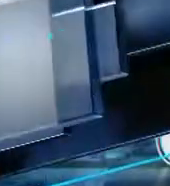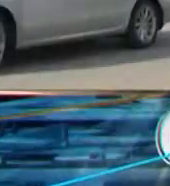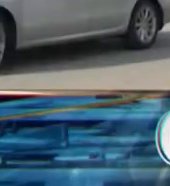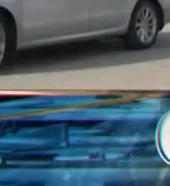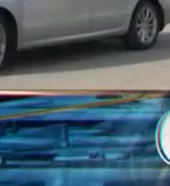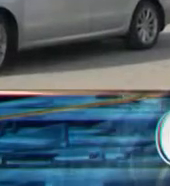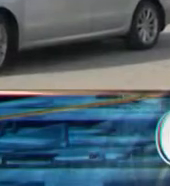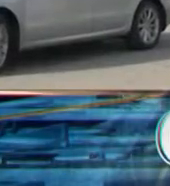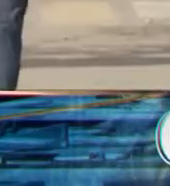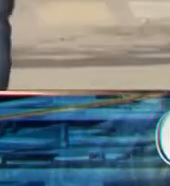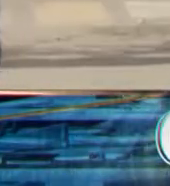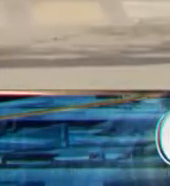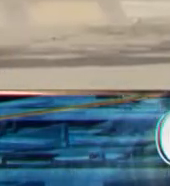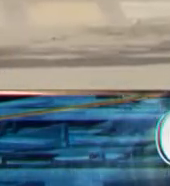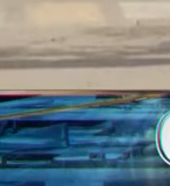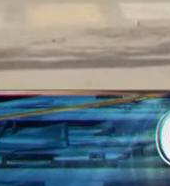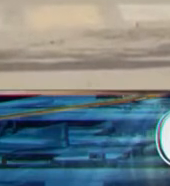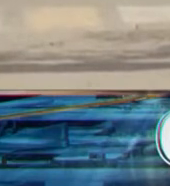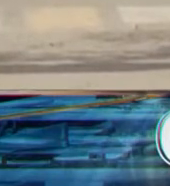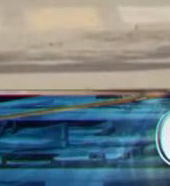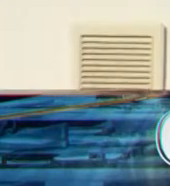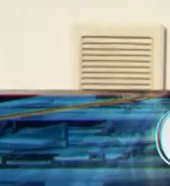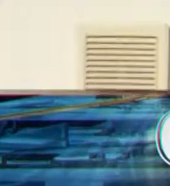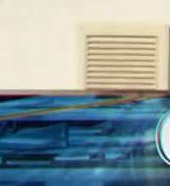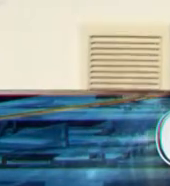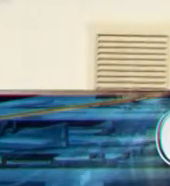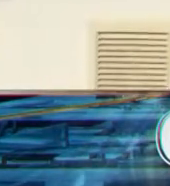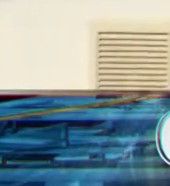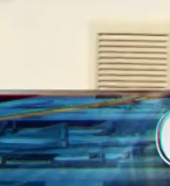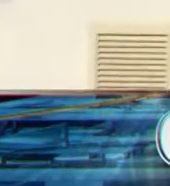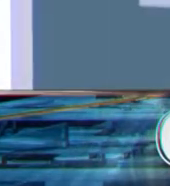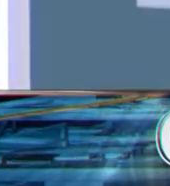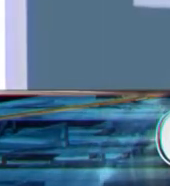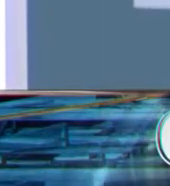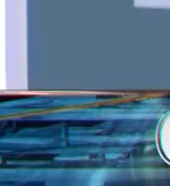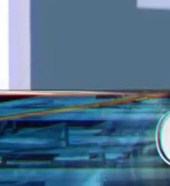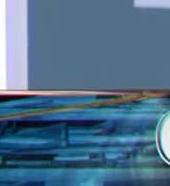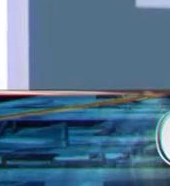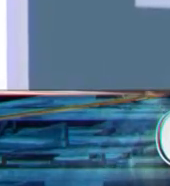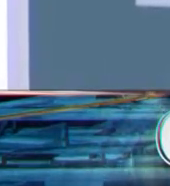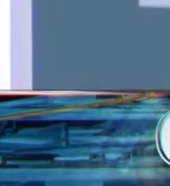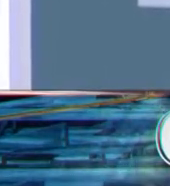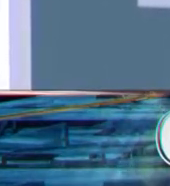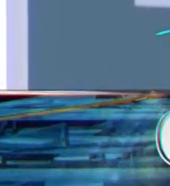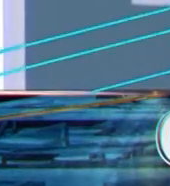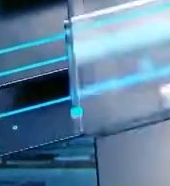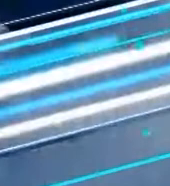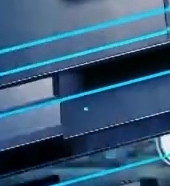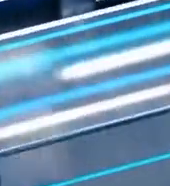Стабильная обстановка. На 5 марта в Казахстане не зарегистрировано ни одного случая заболевания коронавирусной инфекцией.